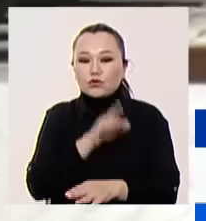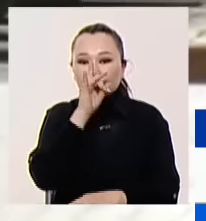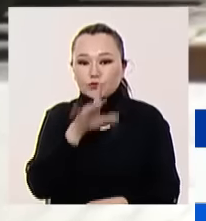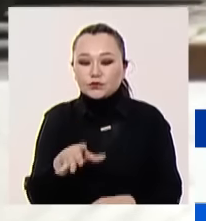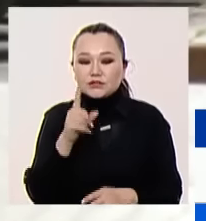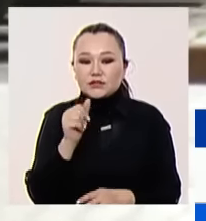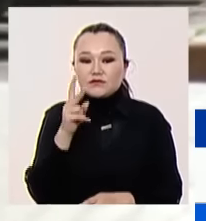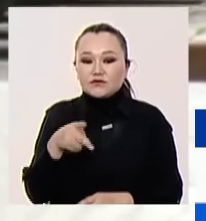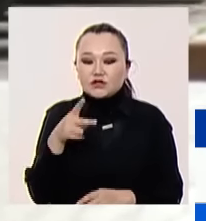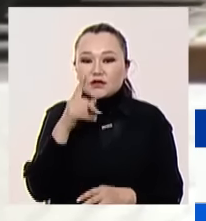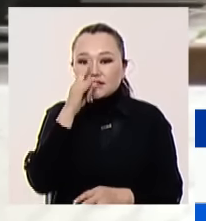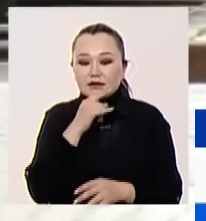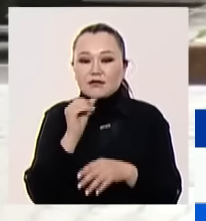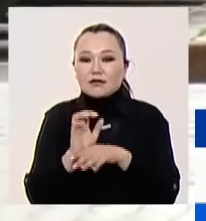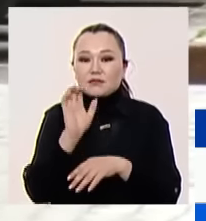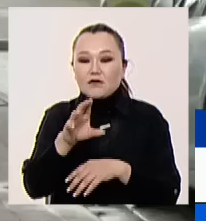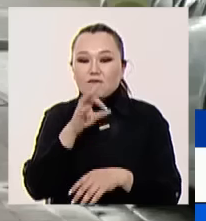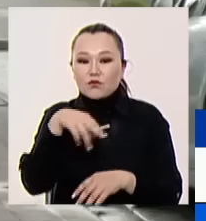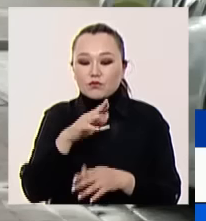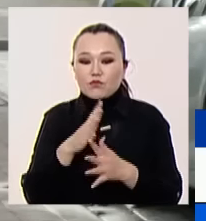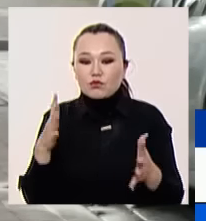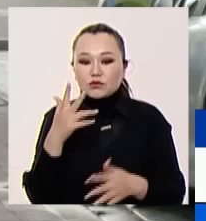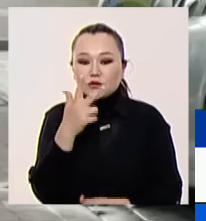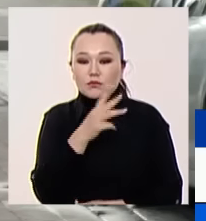За 2 часа казахстанцы отправили в фонд более